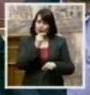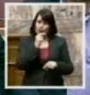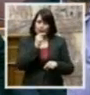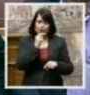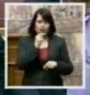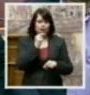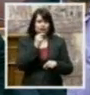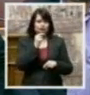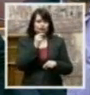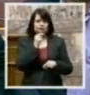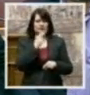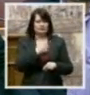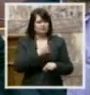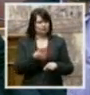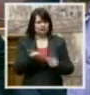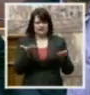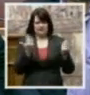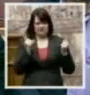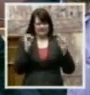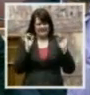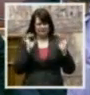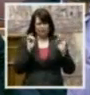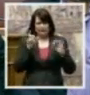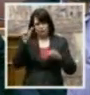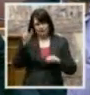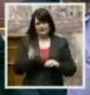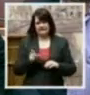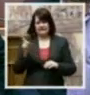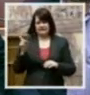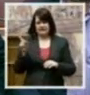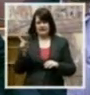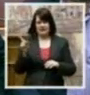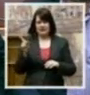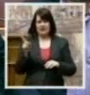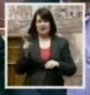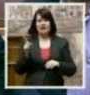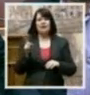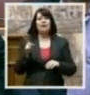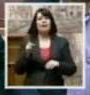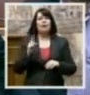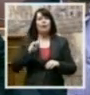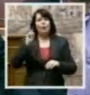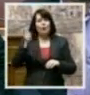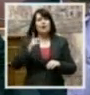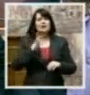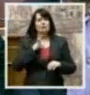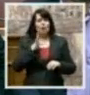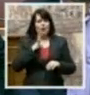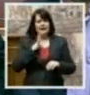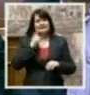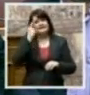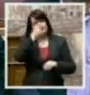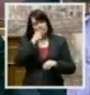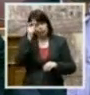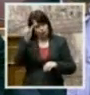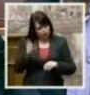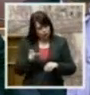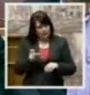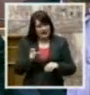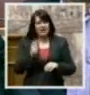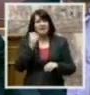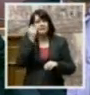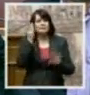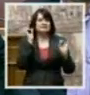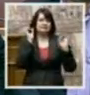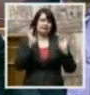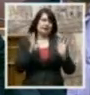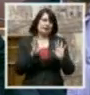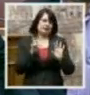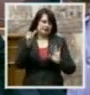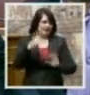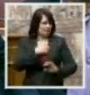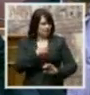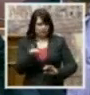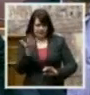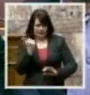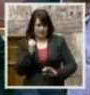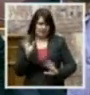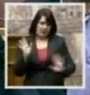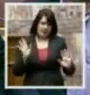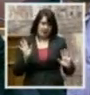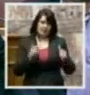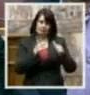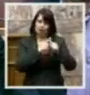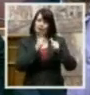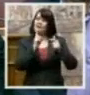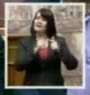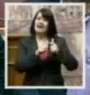καμία αξιοπιστία. Είστε αναξιόπιστος και σε προσωπικό επίπεδο. Δεύτερον, κύριε Πρωθυπουργέ, γιατί